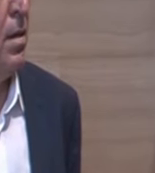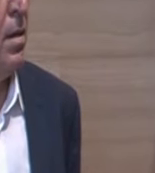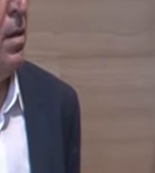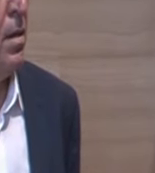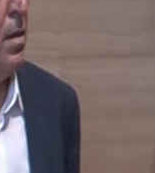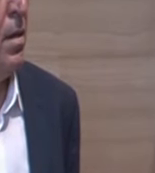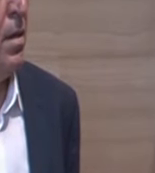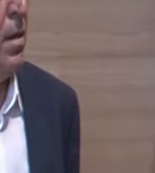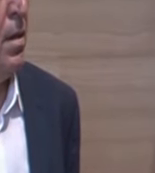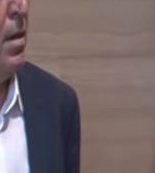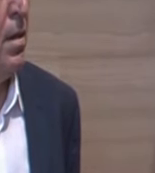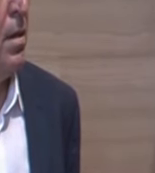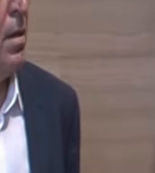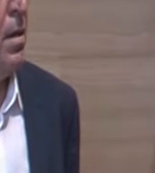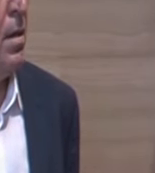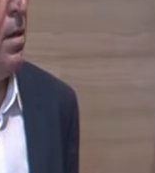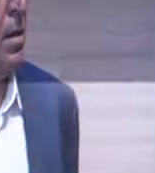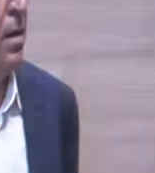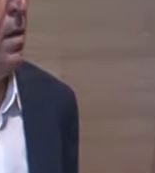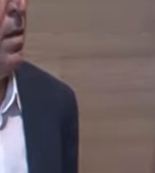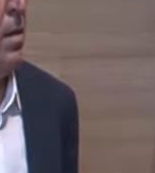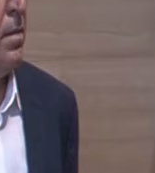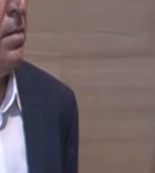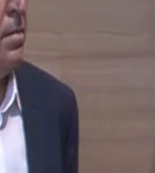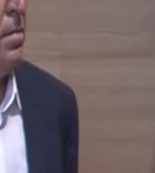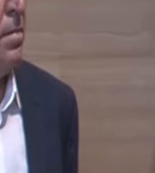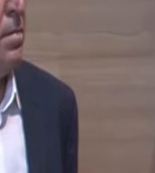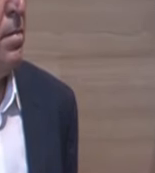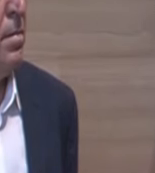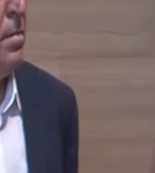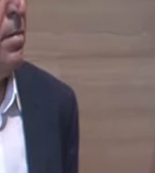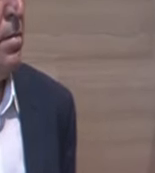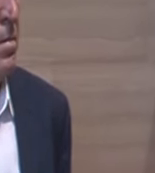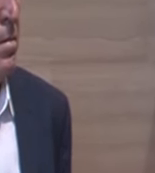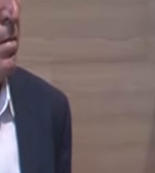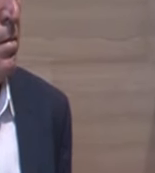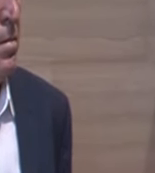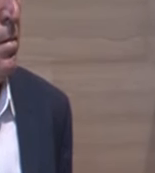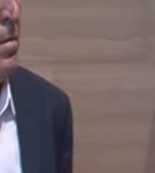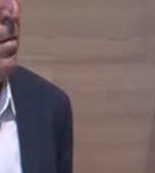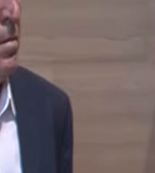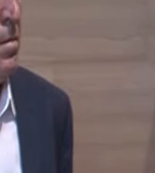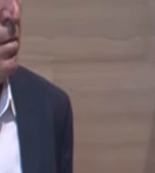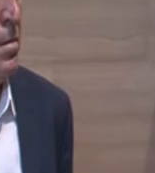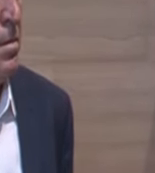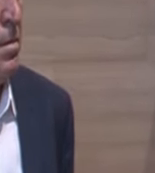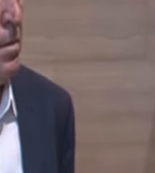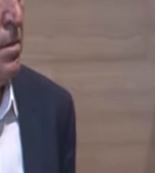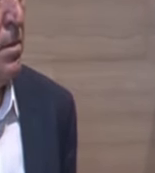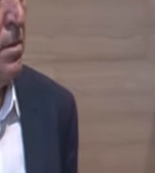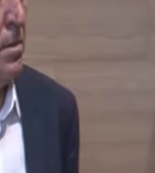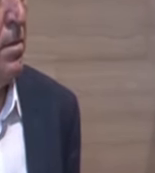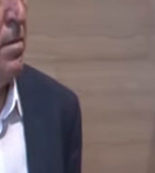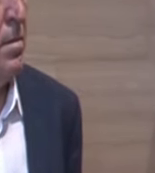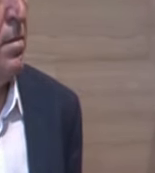الحكومه في لبنان وفي اسرائيل للوصول الى نهايه هذا النزع وهذه الازمه ساكررها لقد